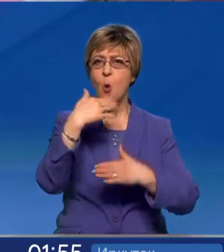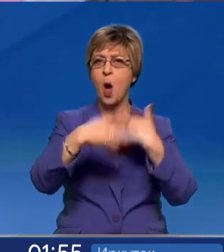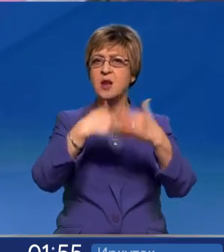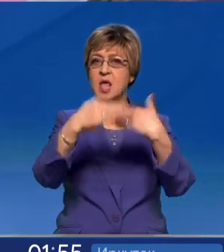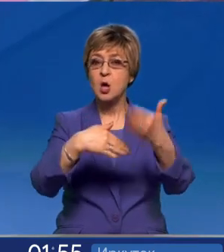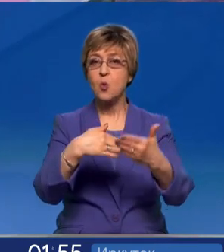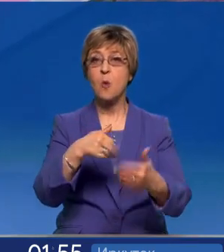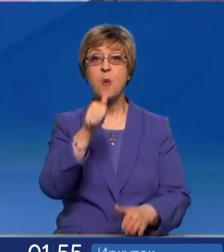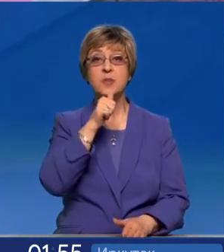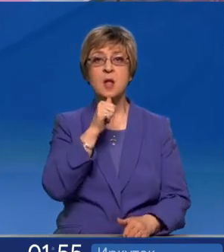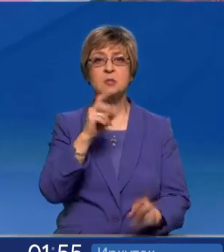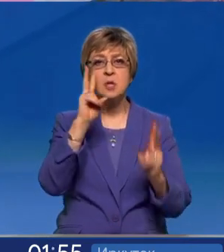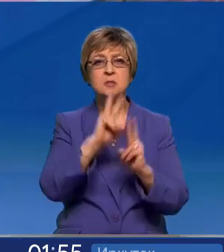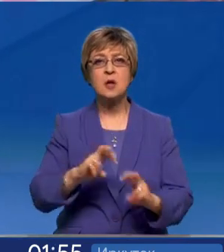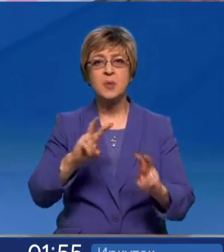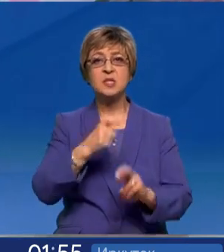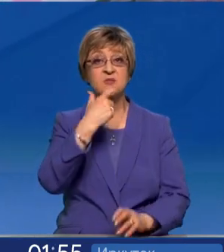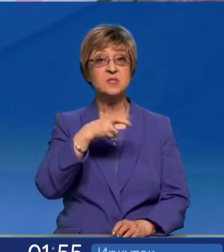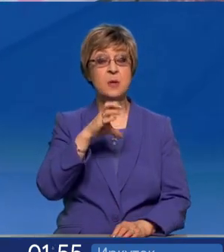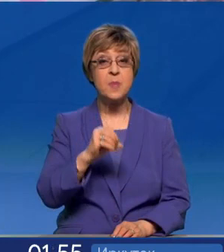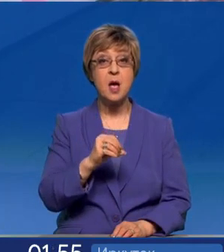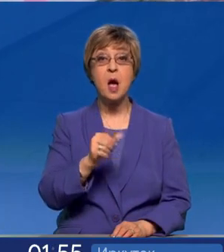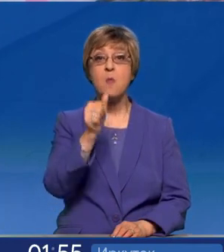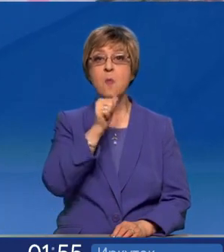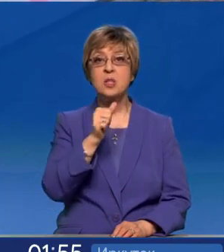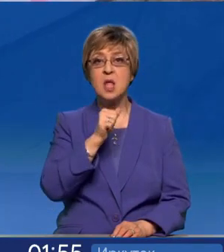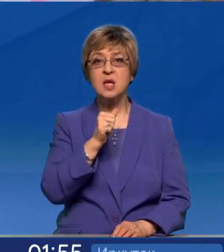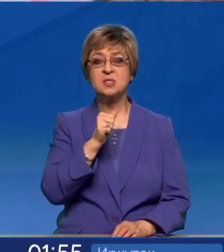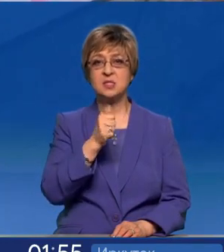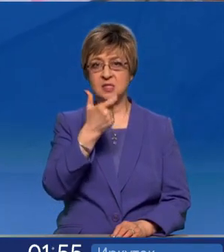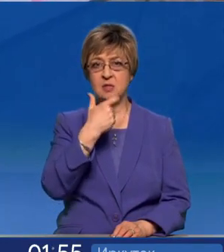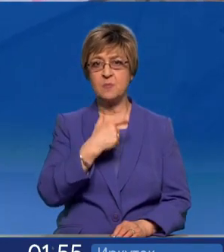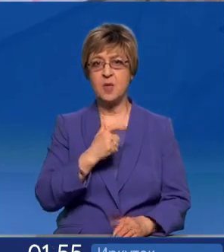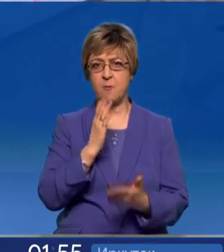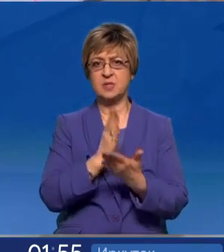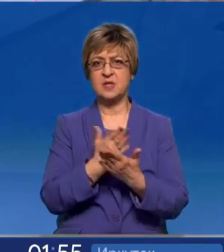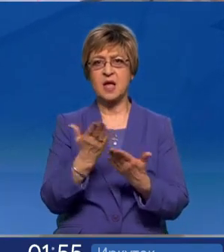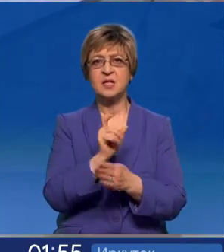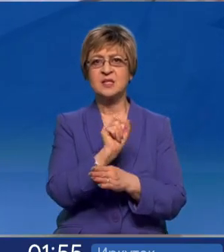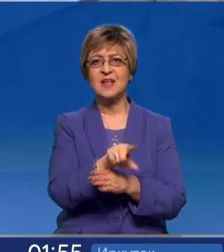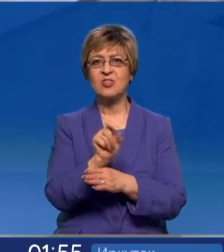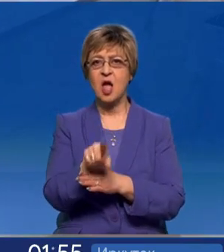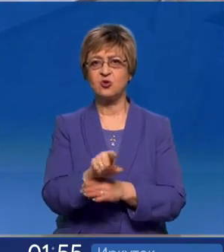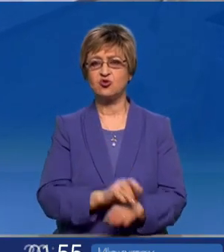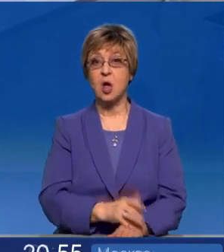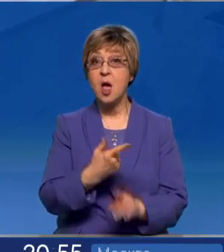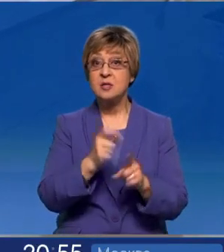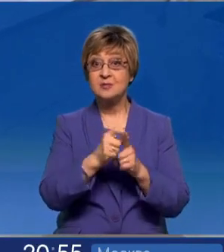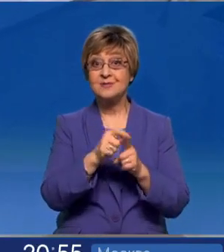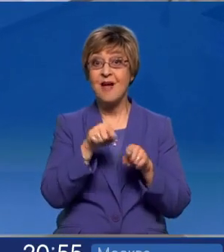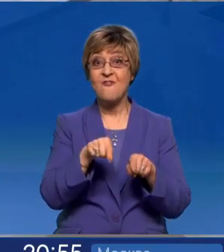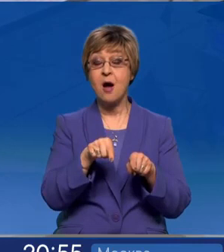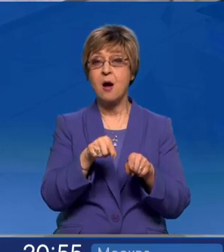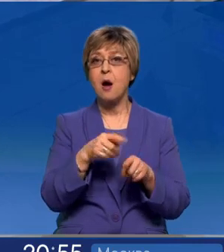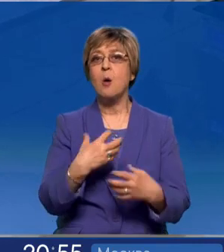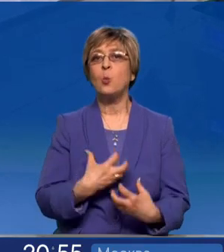попытайся разобраться в себе, попытайся поставить какие-то там стратегические задачи. Это вообще слова, которые пугают. Собственно, почему вообще, в какой момент